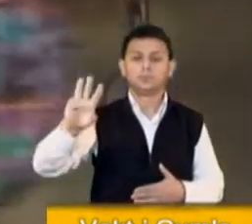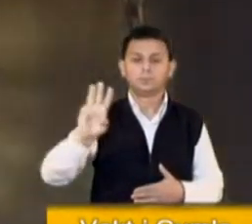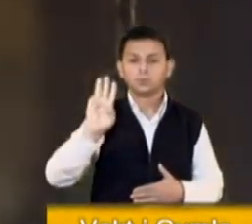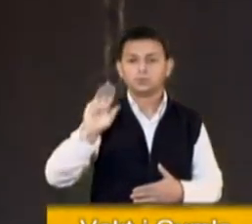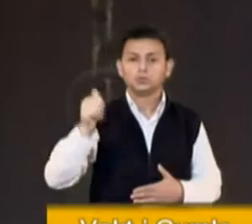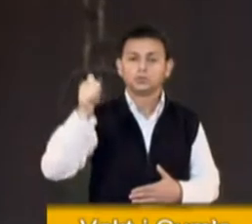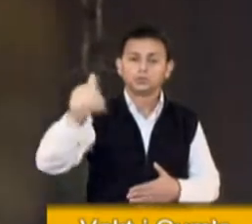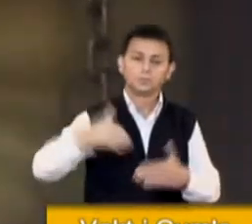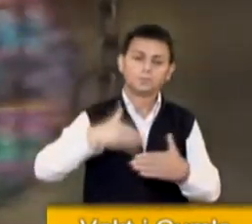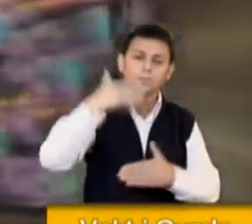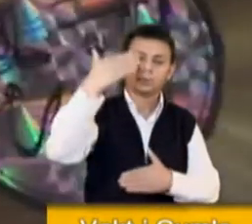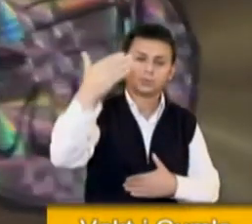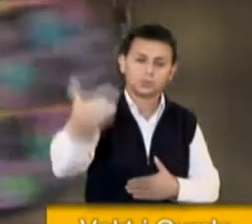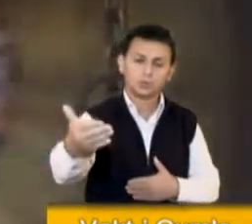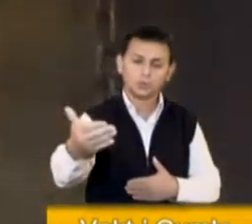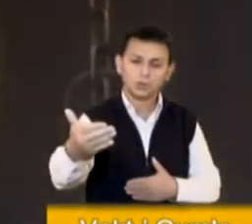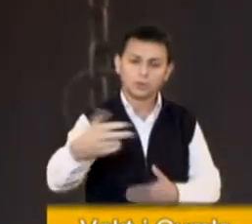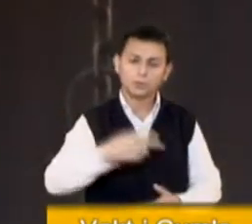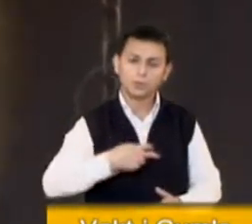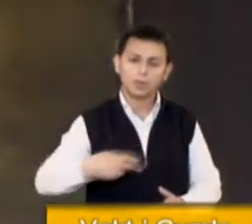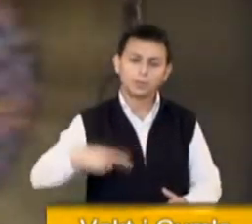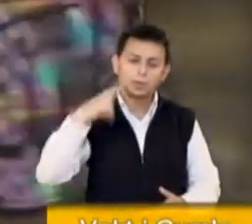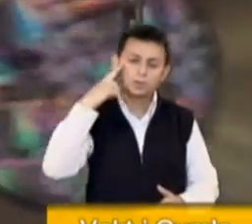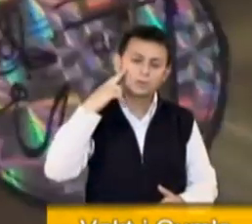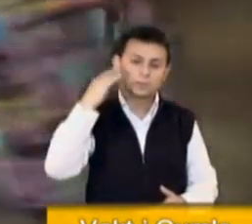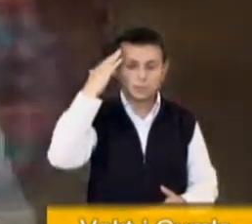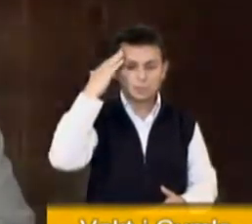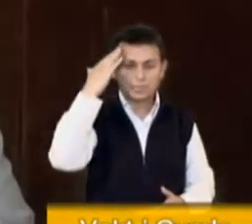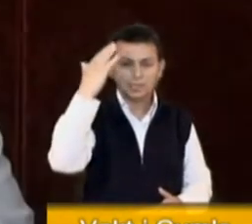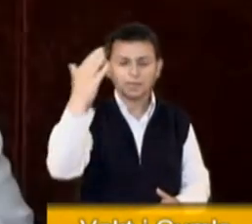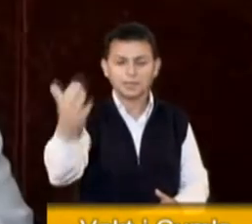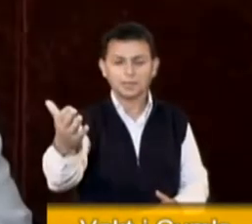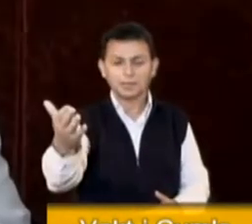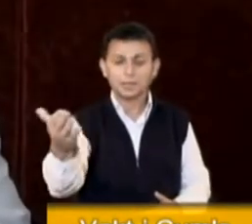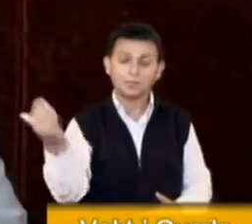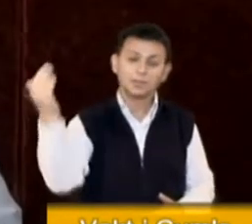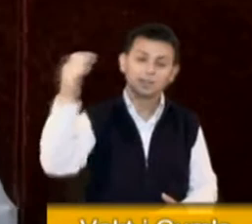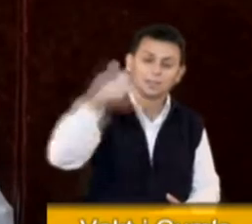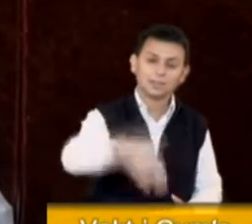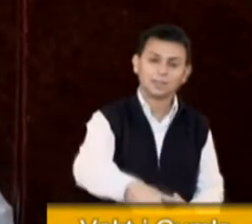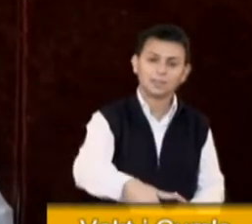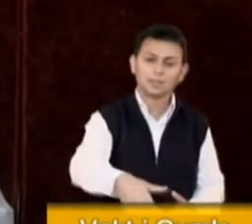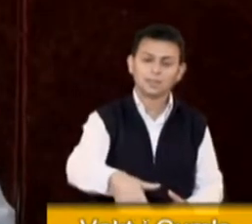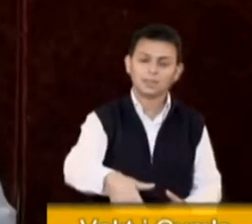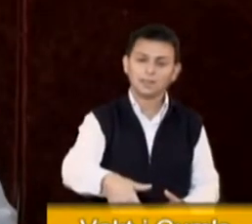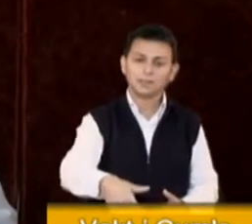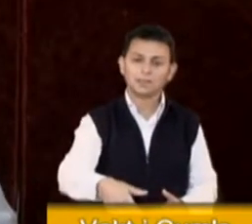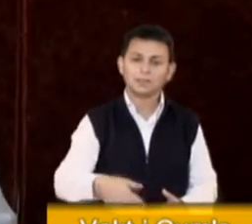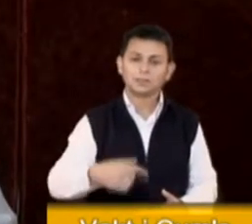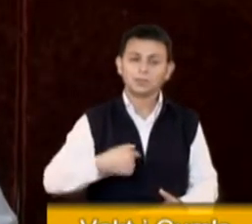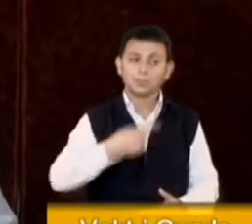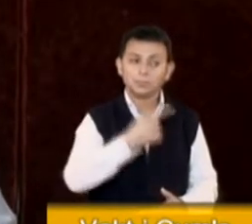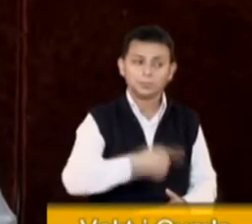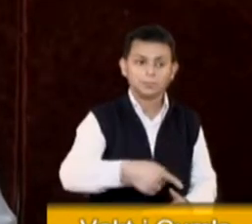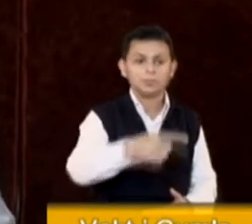sonra diyor Efendimiz Aleyhisselatü Vesselam bize geldi. Abdullah bin Cafer'in ifadesi muhterem müminler,